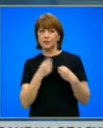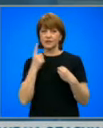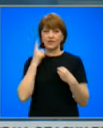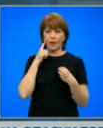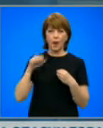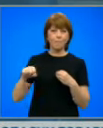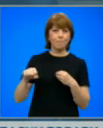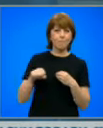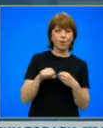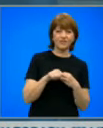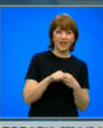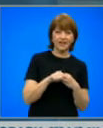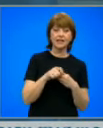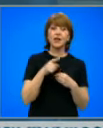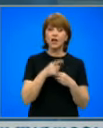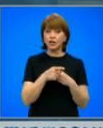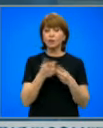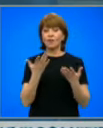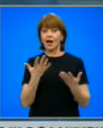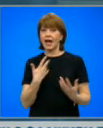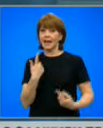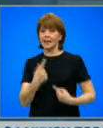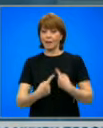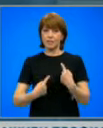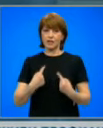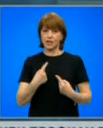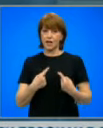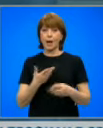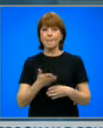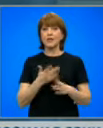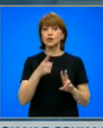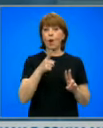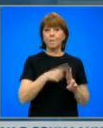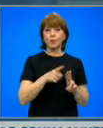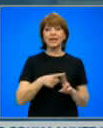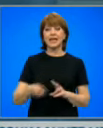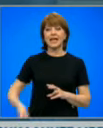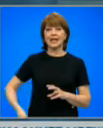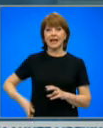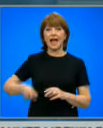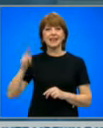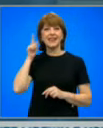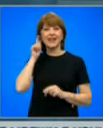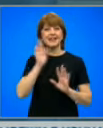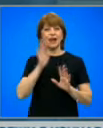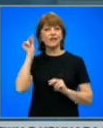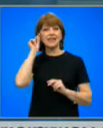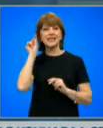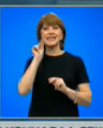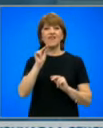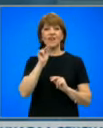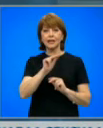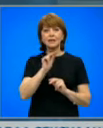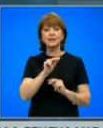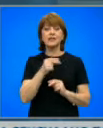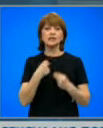на военната му операция и това е довело до напрежение между него и генералите му. Смятаме, че съветниците са му предоставяли невярна